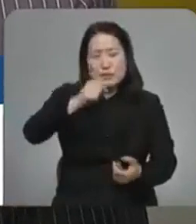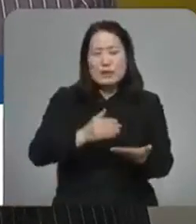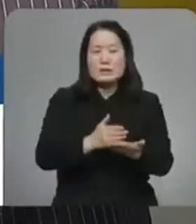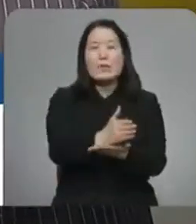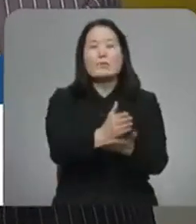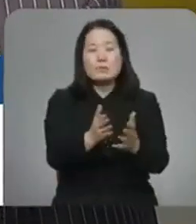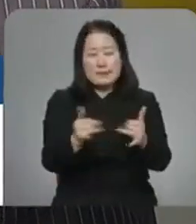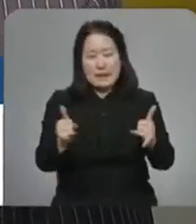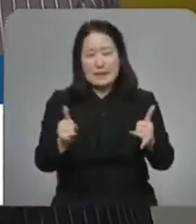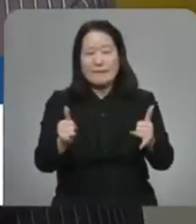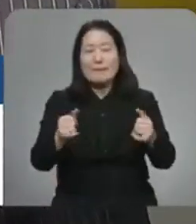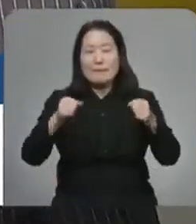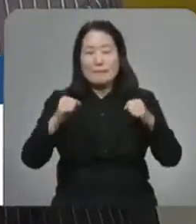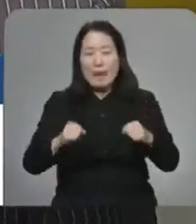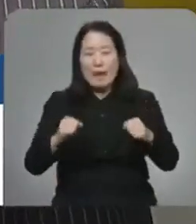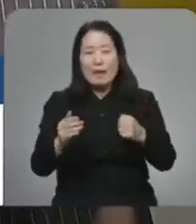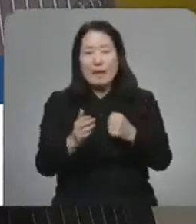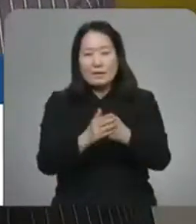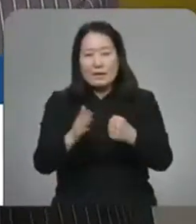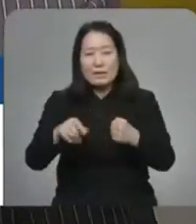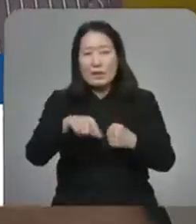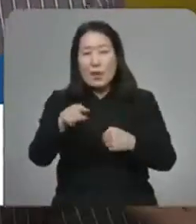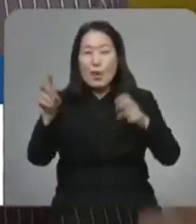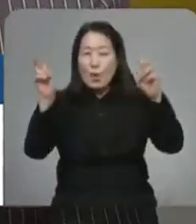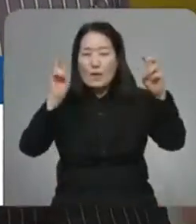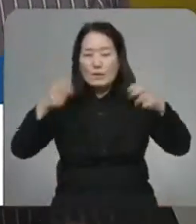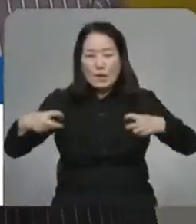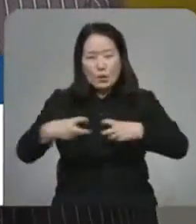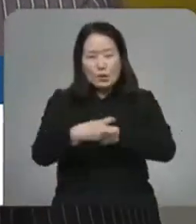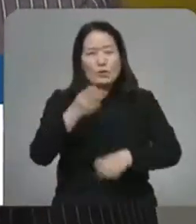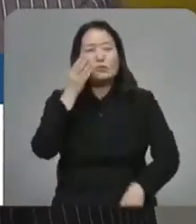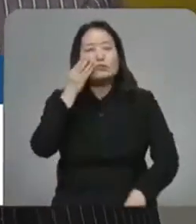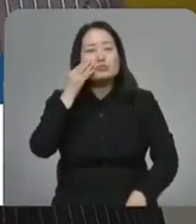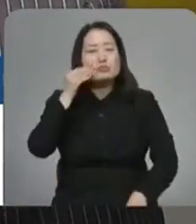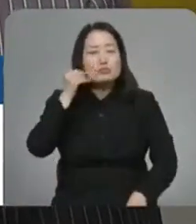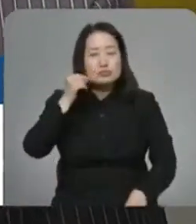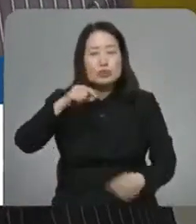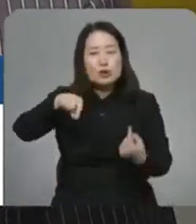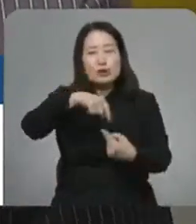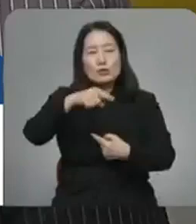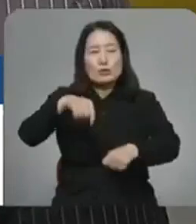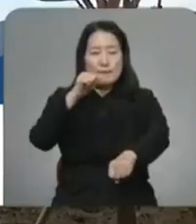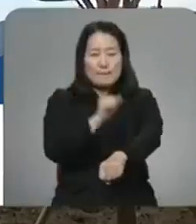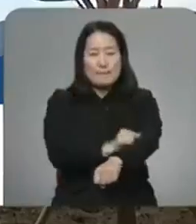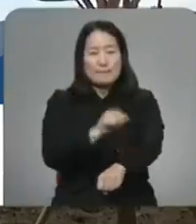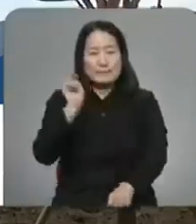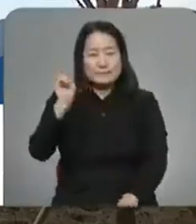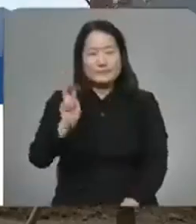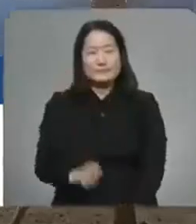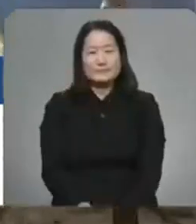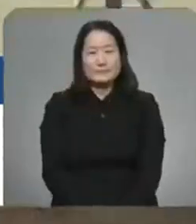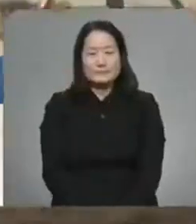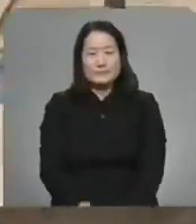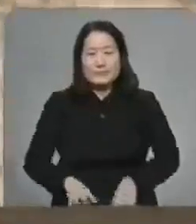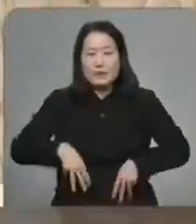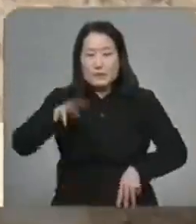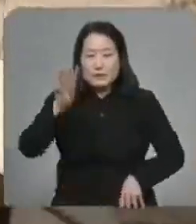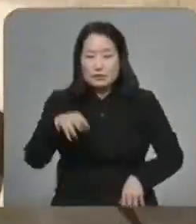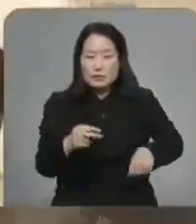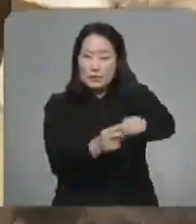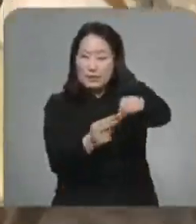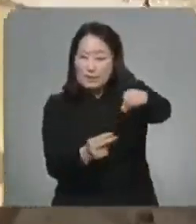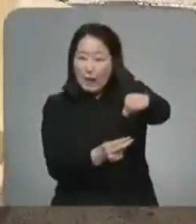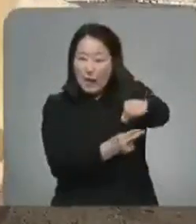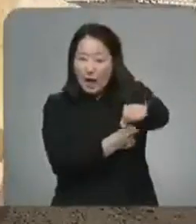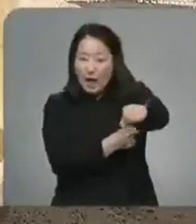global theme park operators. We know how to manage traffic. We know how to bring people in and operate a theme park. 춘천 대교를